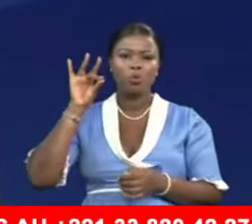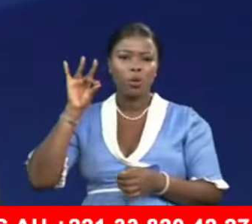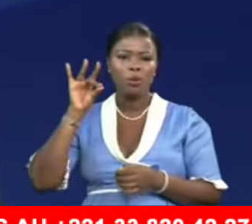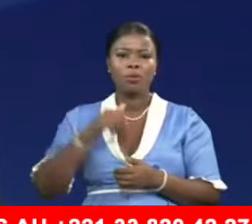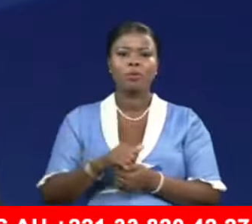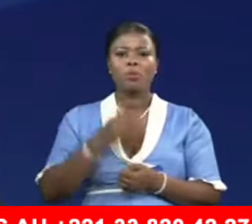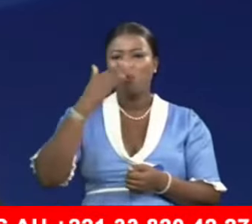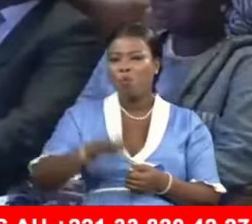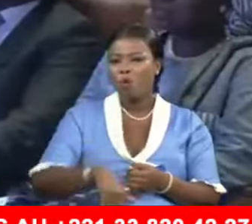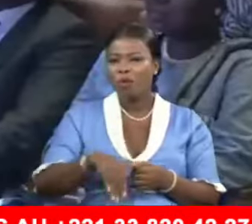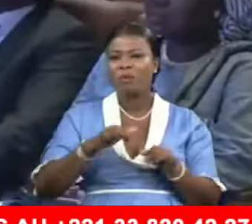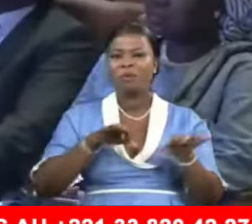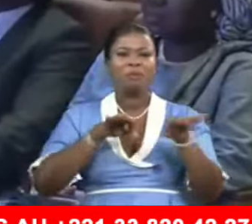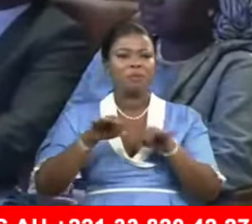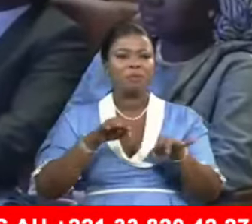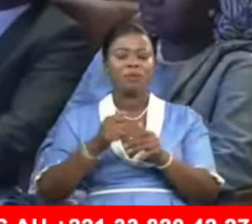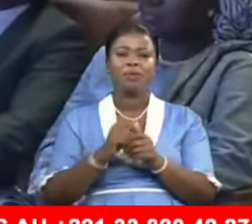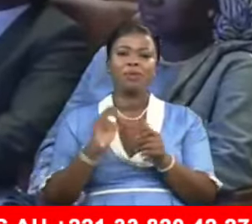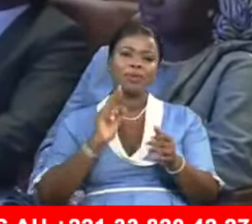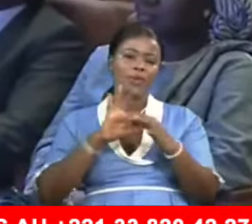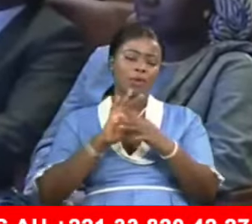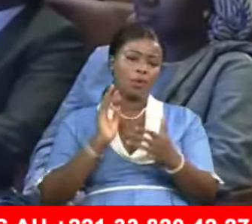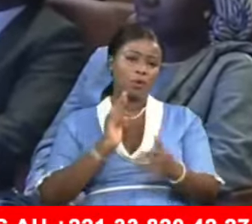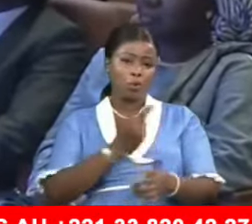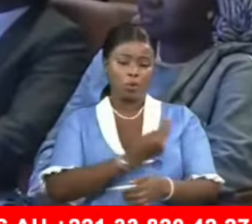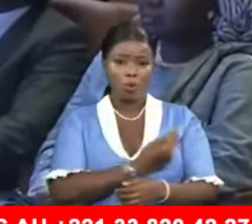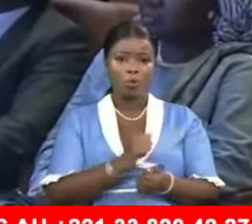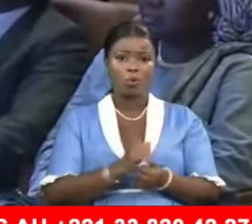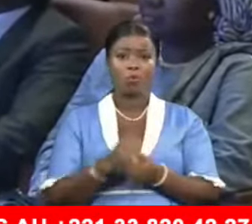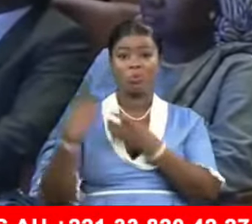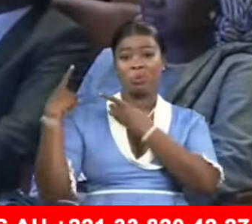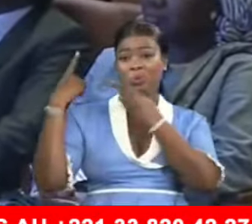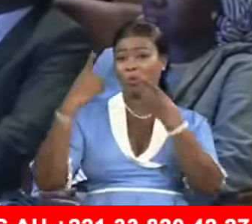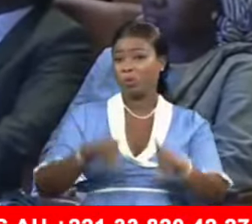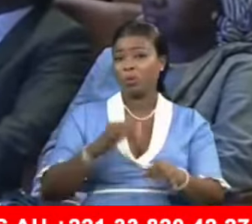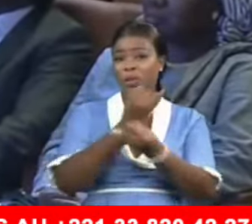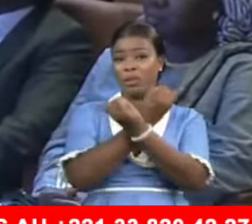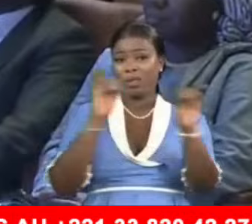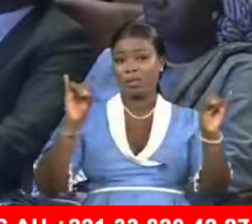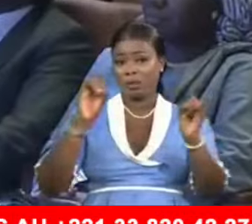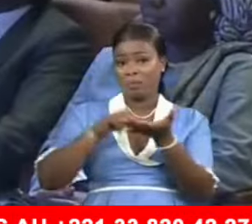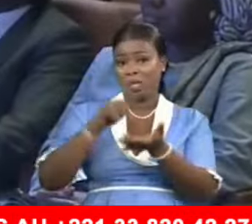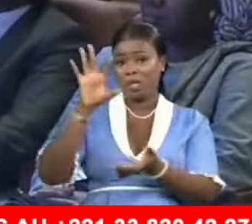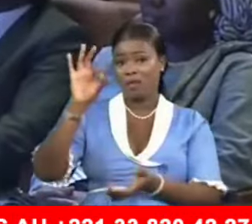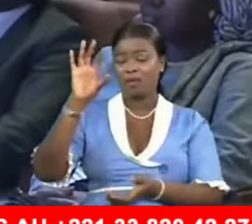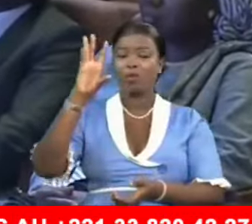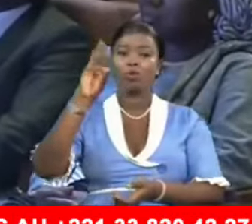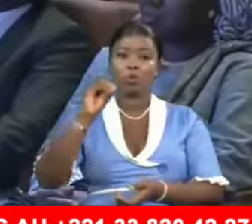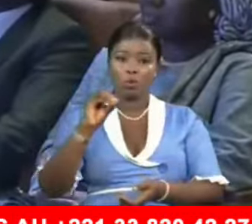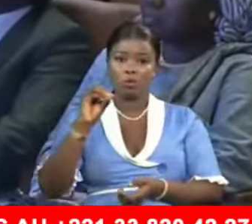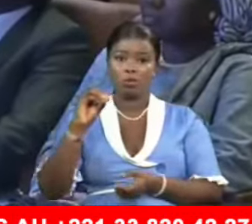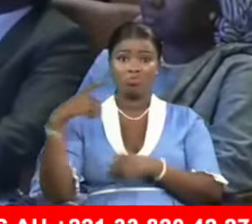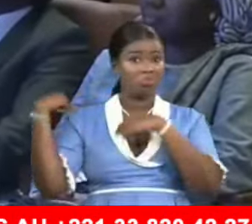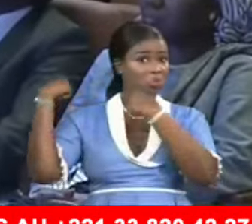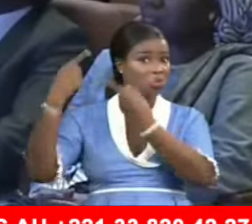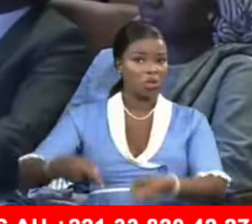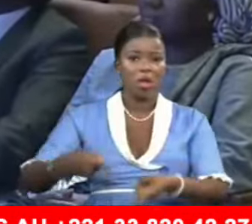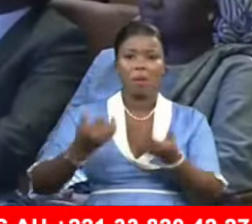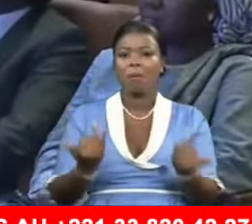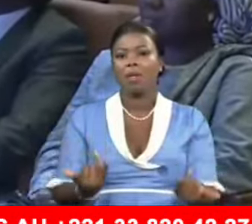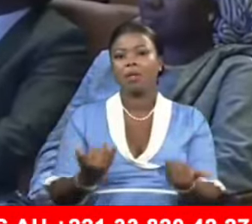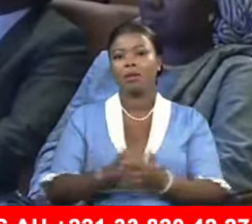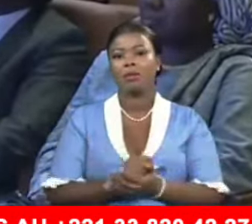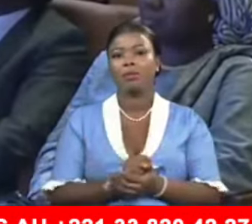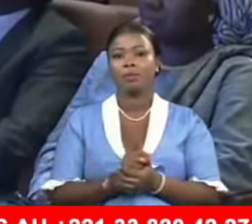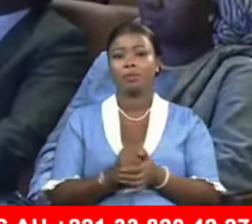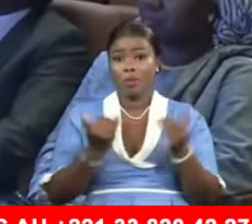mauvaises pratiques de nos élites gouvernantes depuis l'indépendance sur notre pays au moment